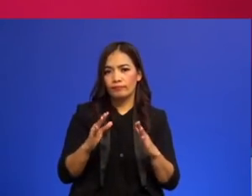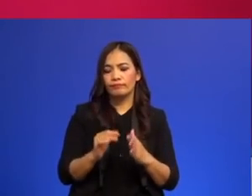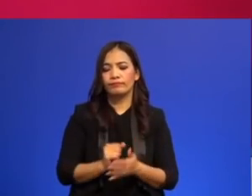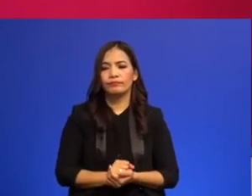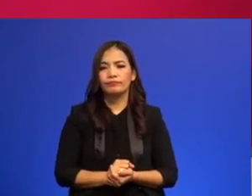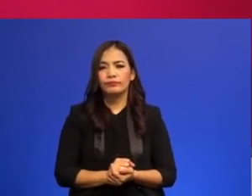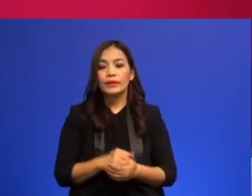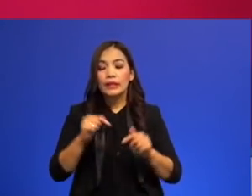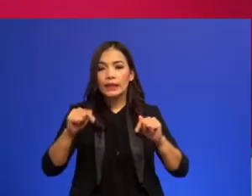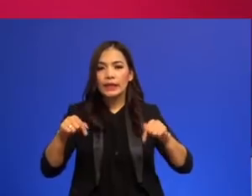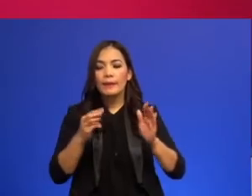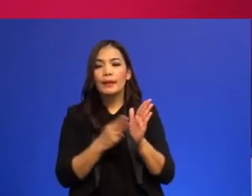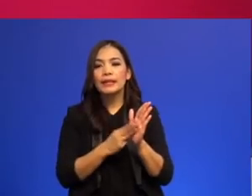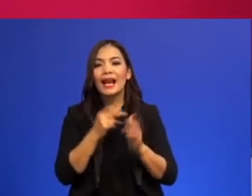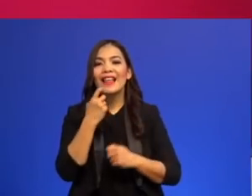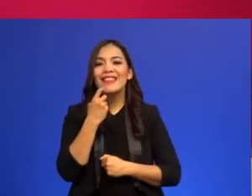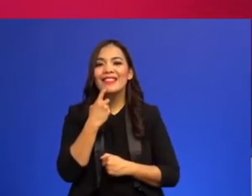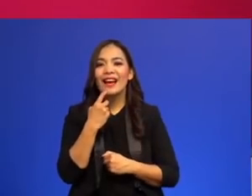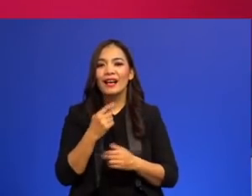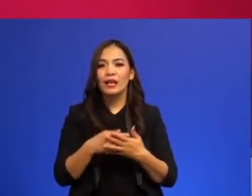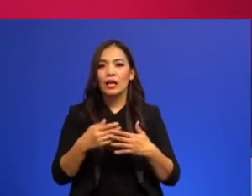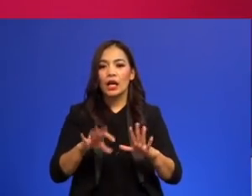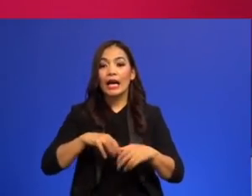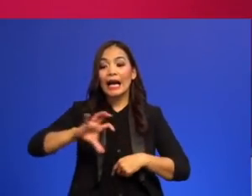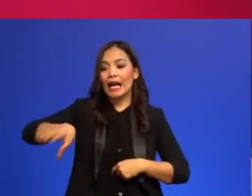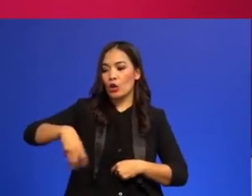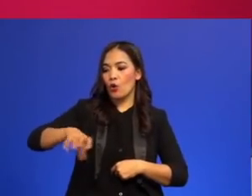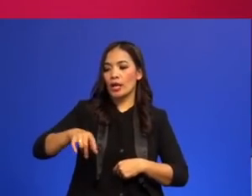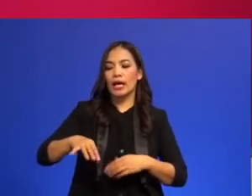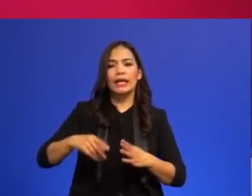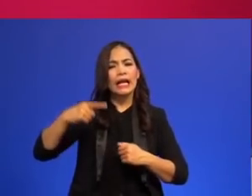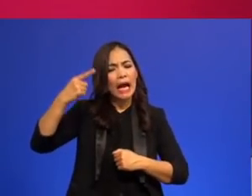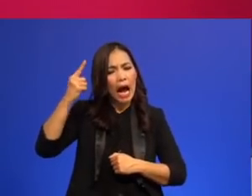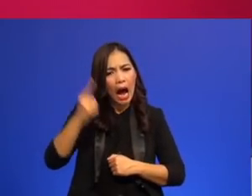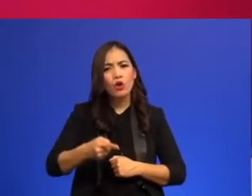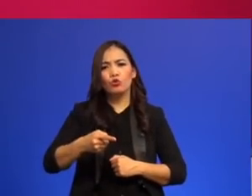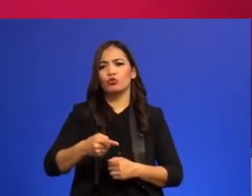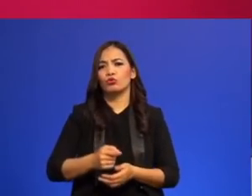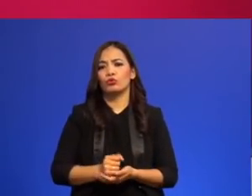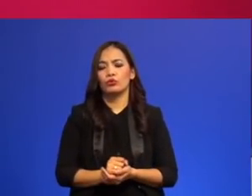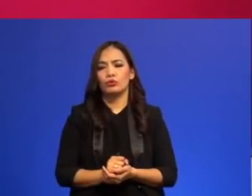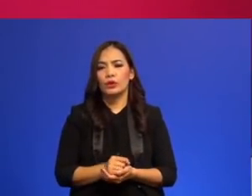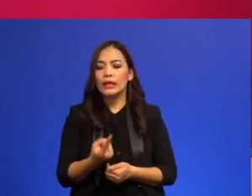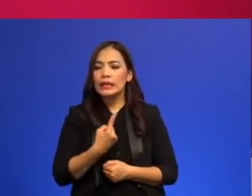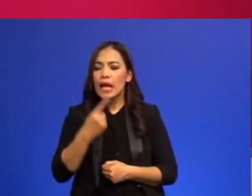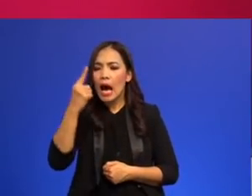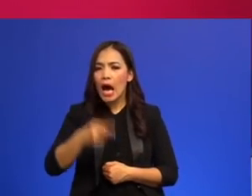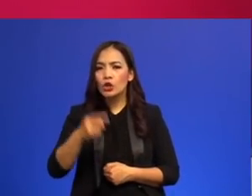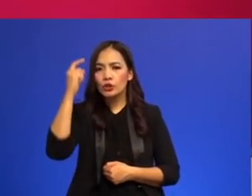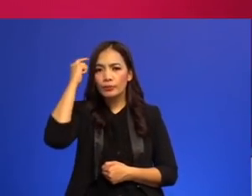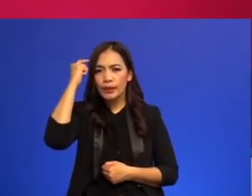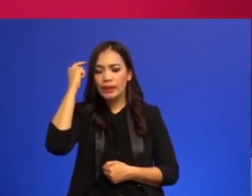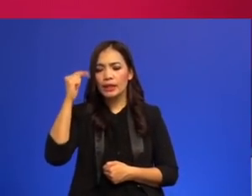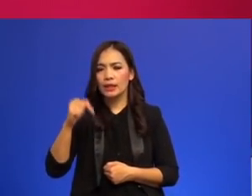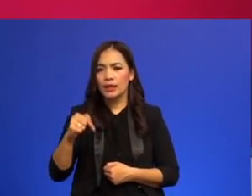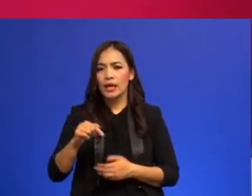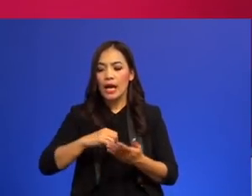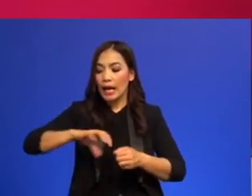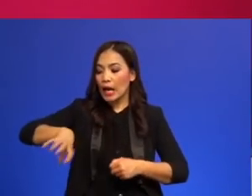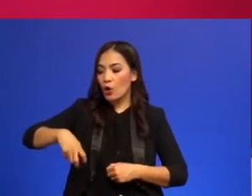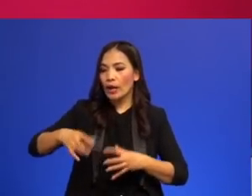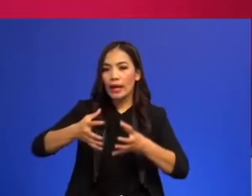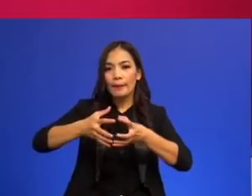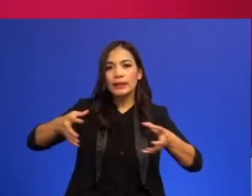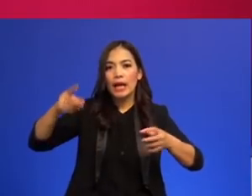Ini kan masalah aktual dan tetap up to date. Jadi kita harus pikirkan. Keluarga